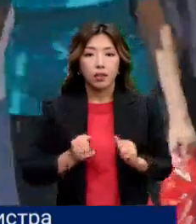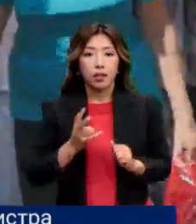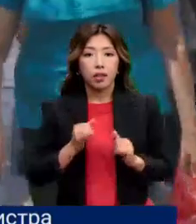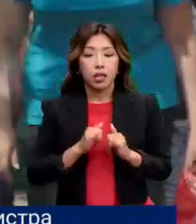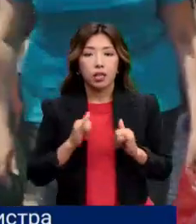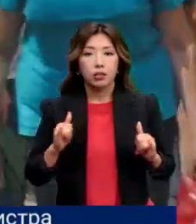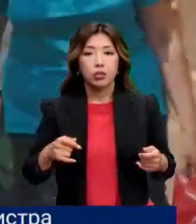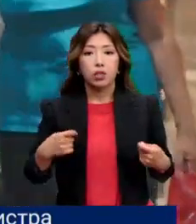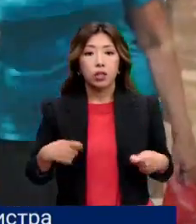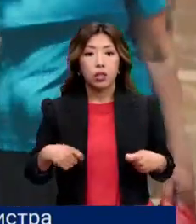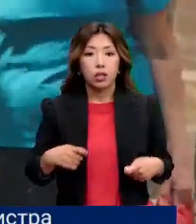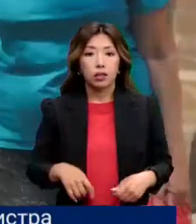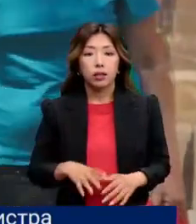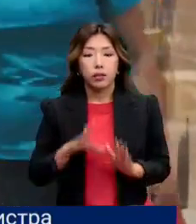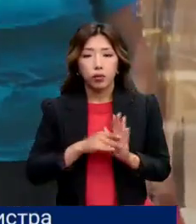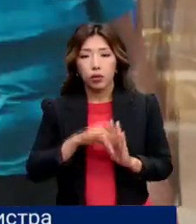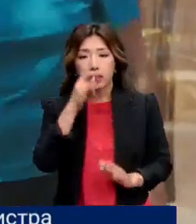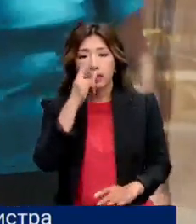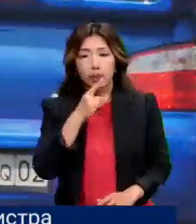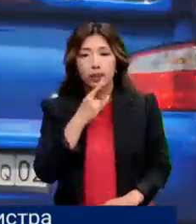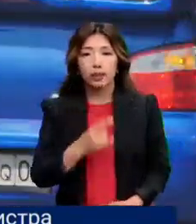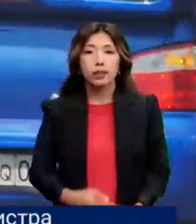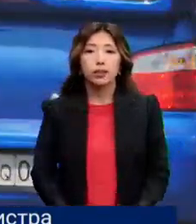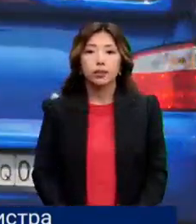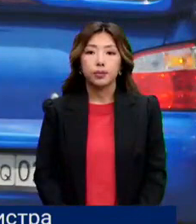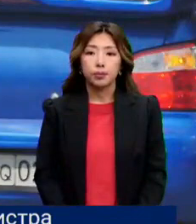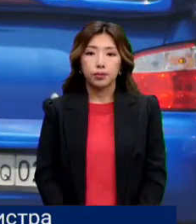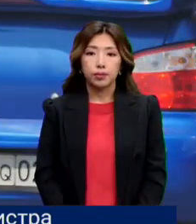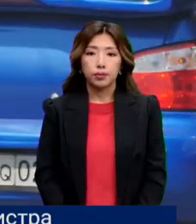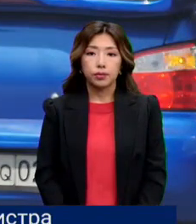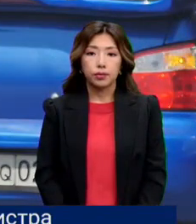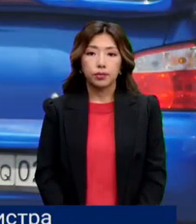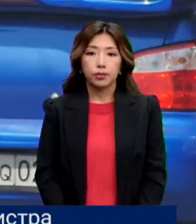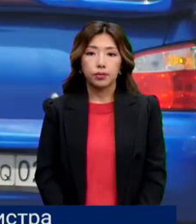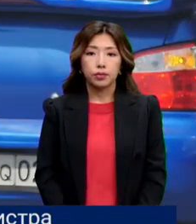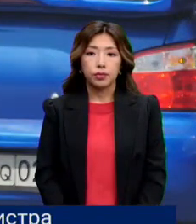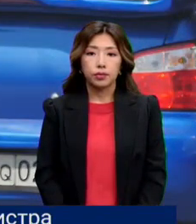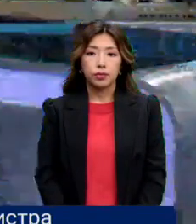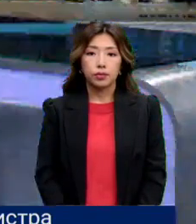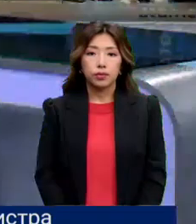развивающиеся рынки, в их числе и Казахстан. Амина Абдрахманова, Нурлан Досмагамбетов, Атамекен Бизнес.